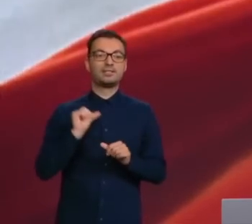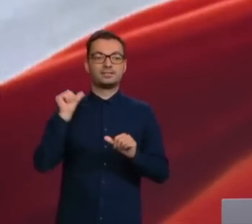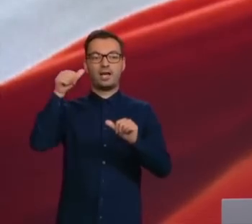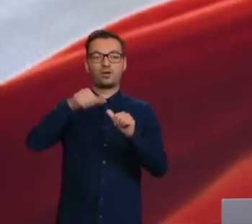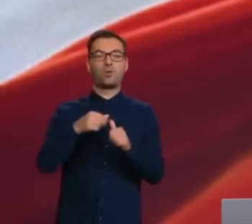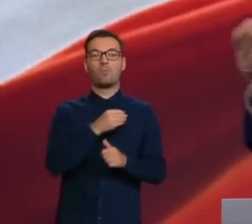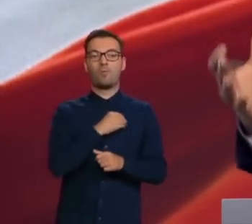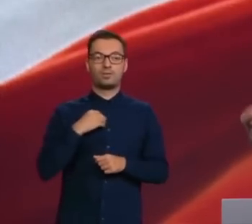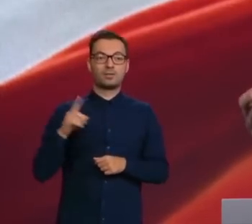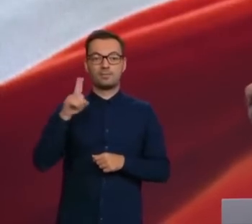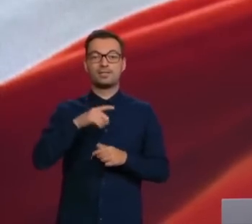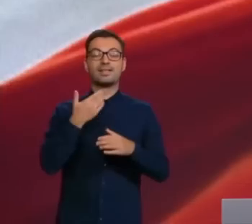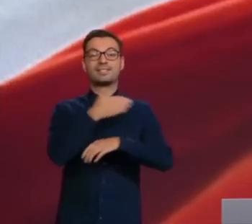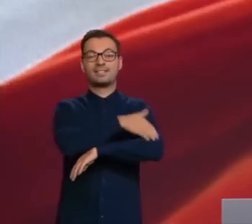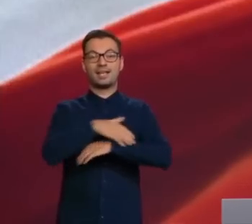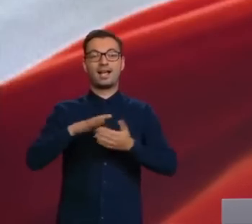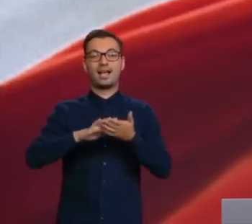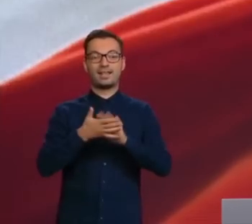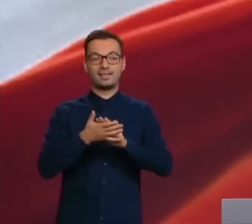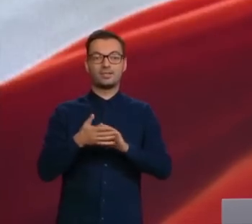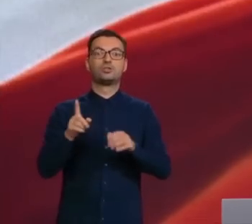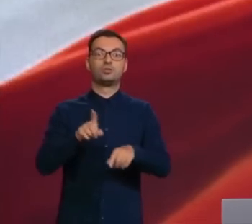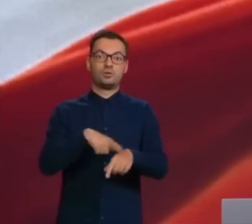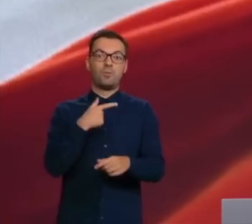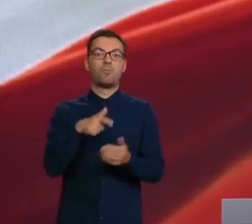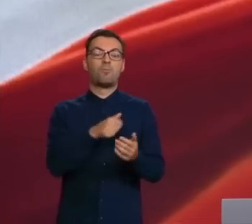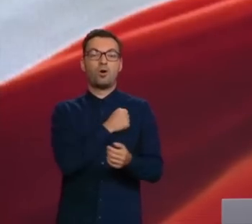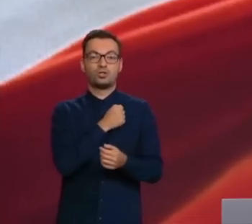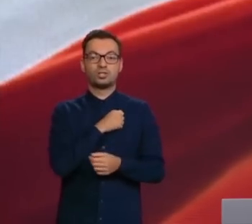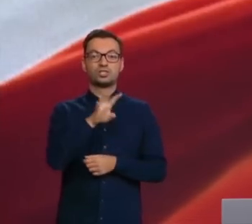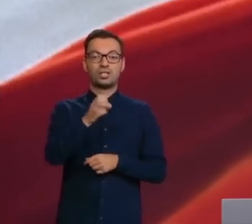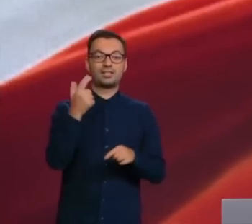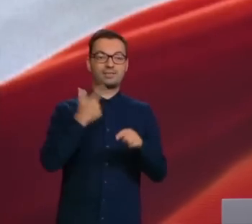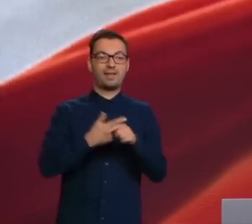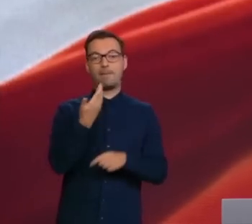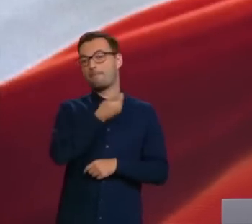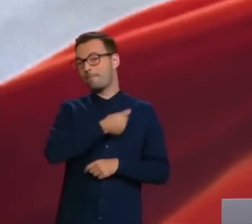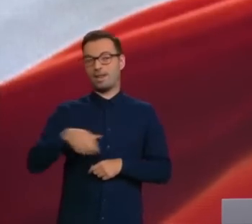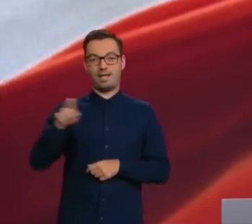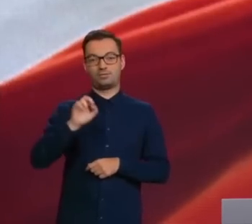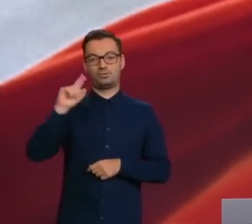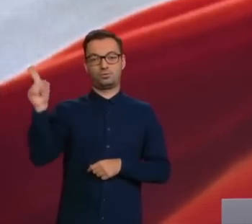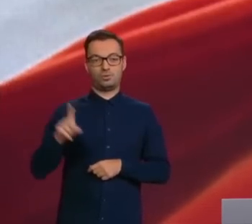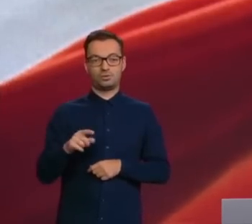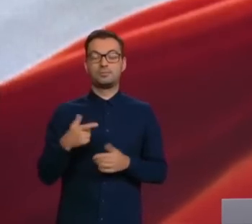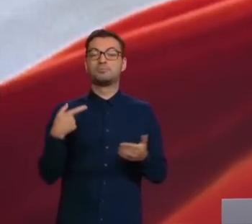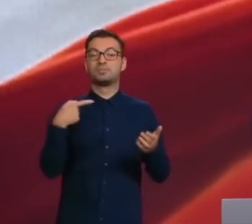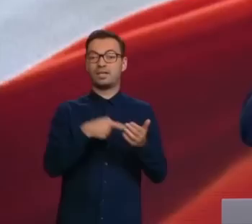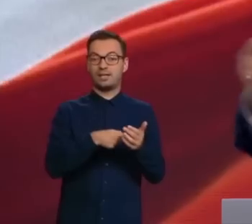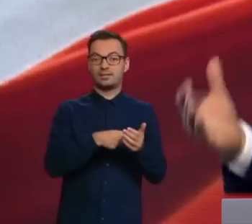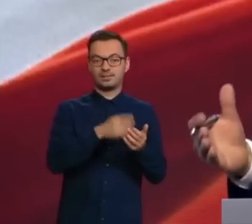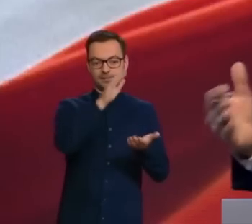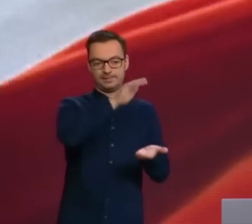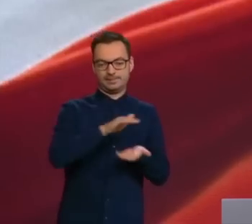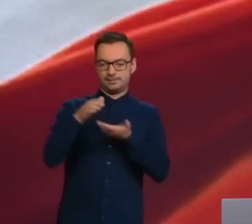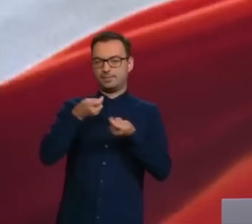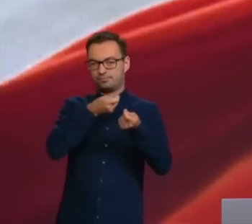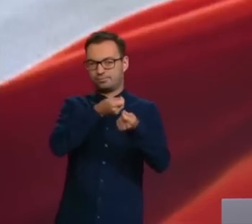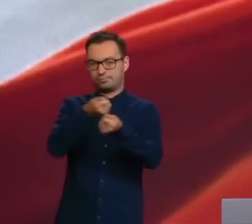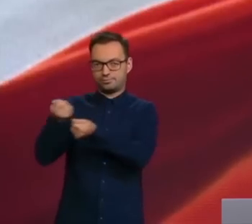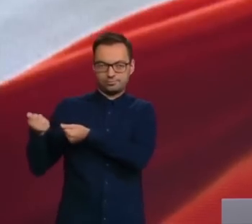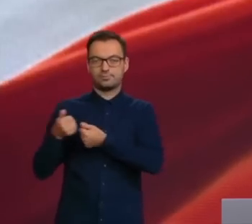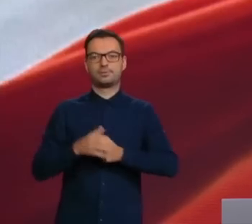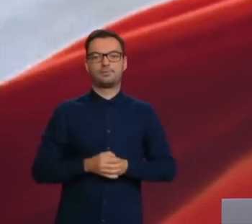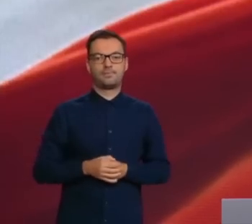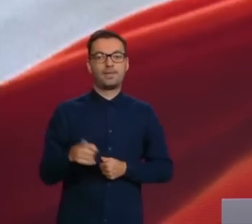będzie musiało na rynkach międzynarodowych, zadłużając się po 420 miliardów złotych, tylko po to, żeby obsłużyć dług i finansować to wszystko.